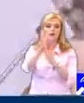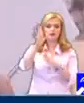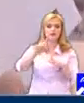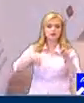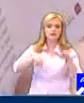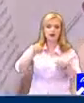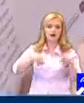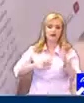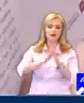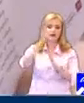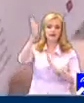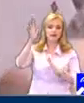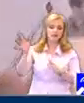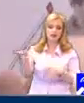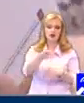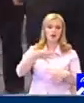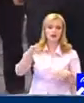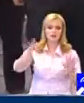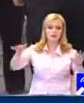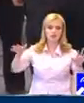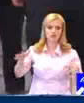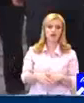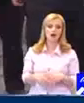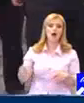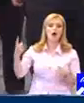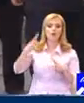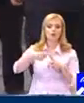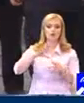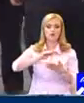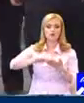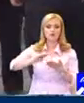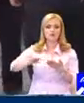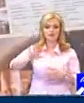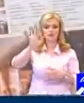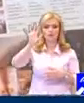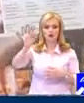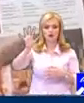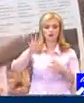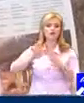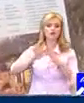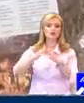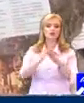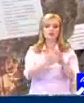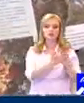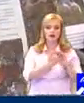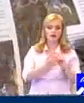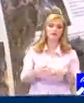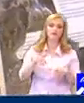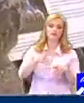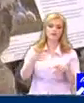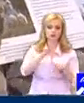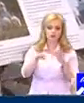raioanele Soroca și Ștefan Vodă, puncte țintă fiind 4 localități, câte 2 din fiecare raion. În Soroca este vorba de Bădiceni